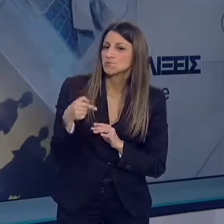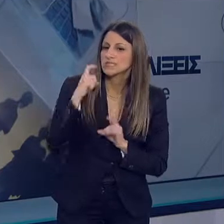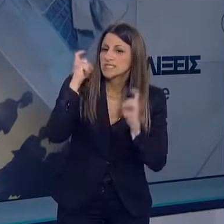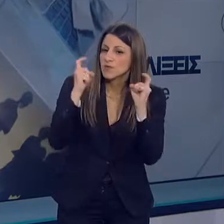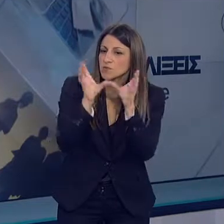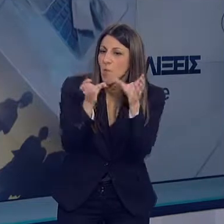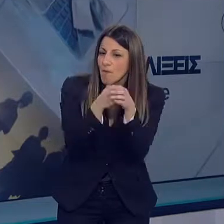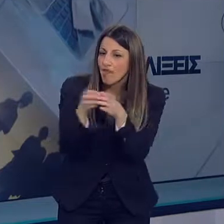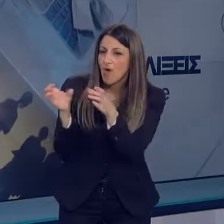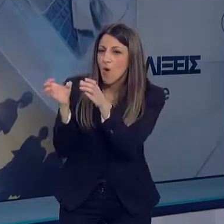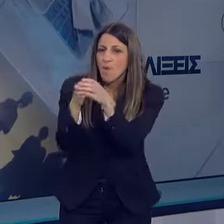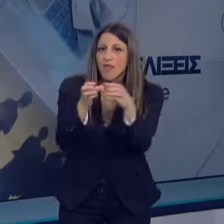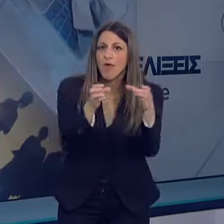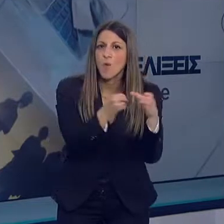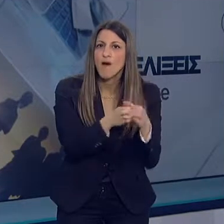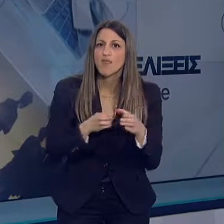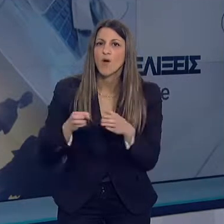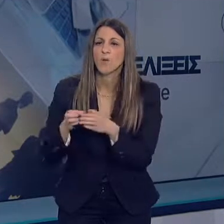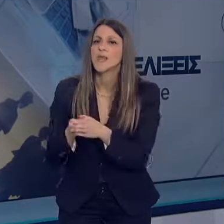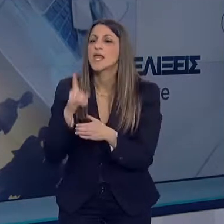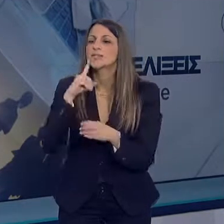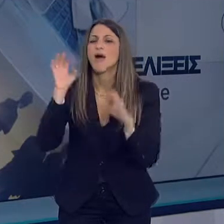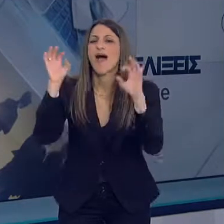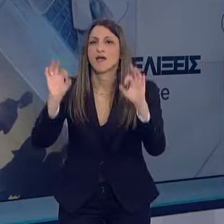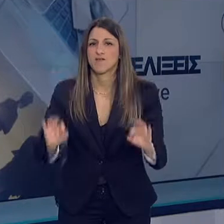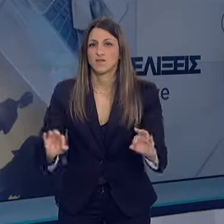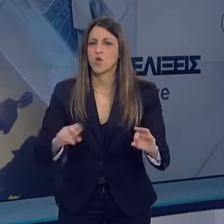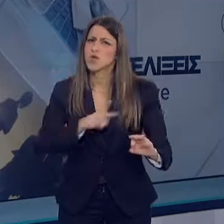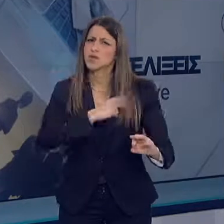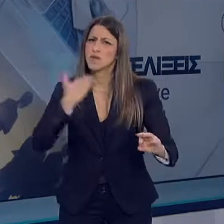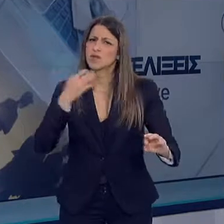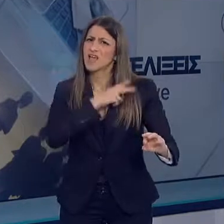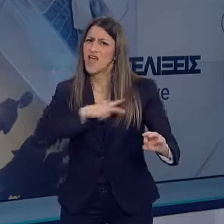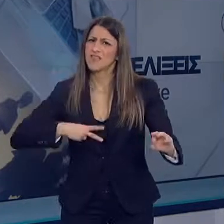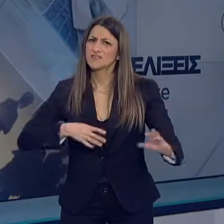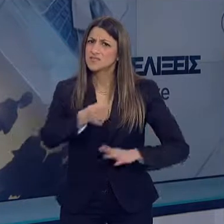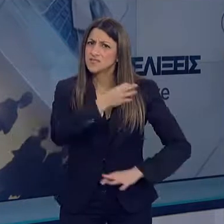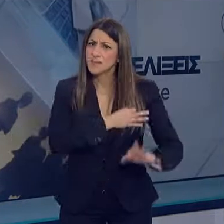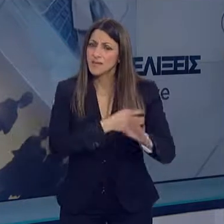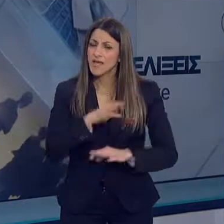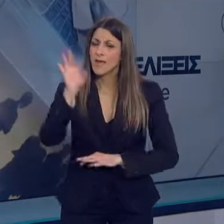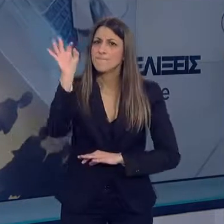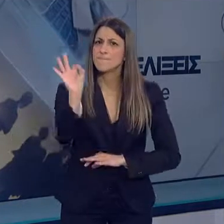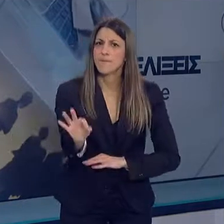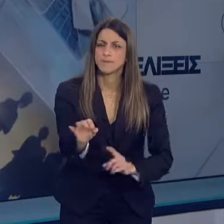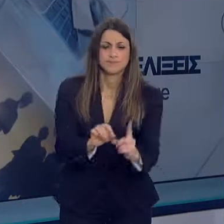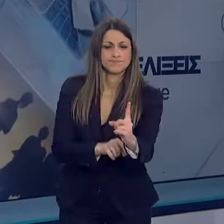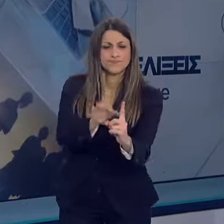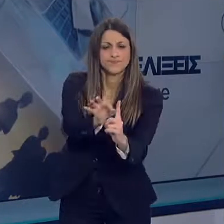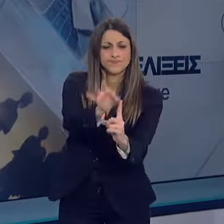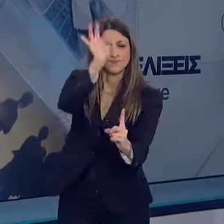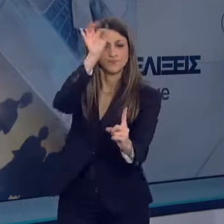ότι πρέπει να μείνουμε σε αυτό που είπε και ο κύριος καθηγητής, ότι κάθε ένα από αυτά τα κρούσματα το αντιμετωπίζουμε σαν μια